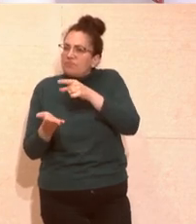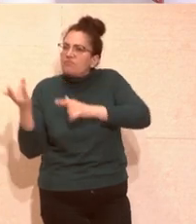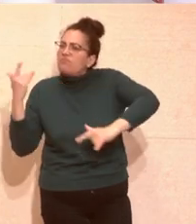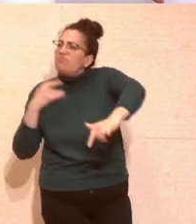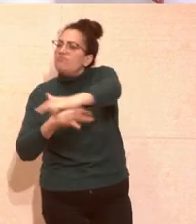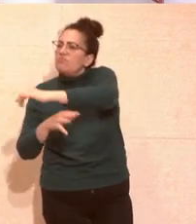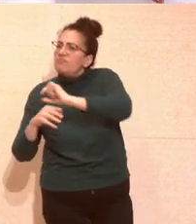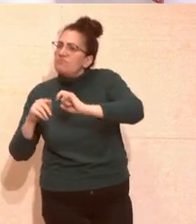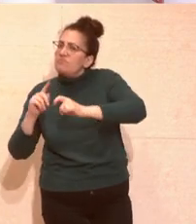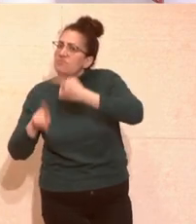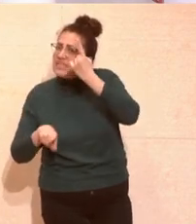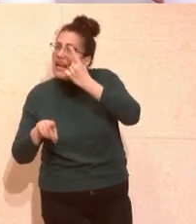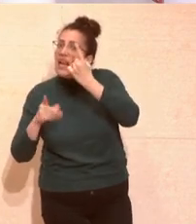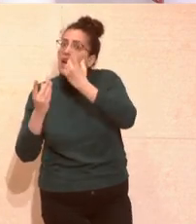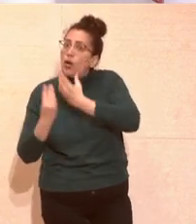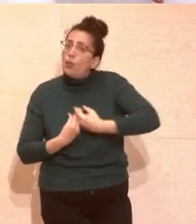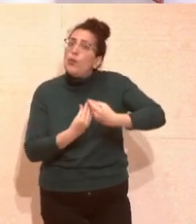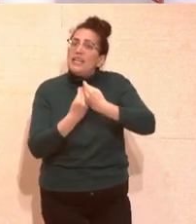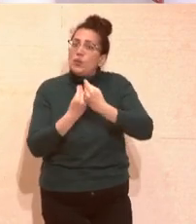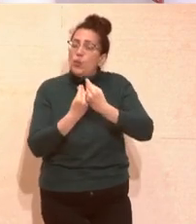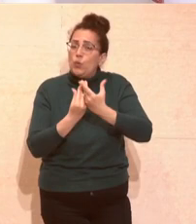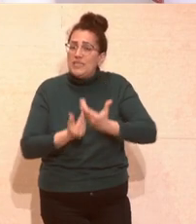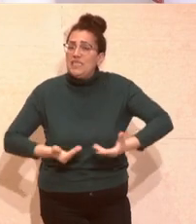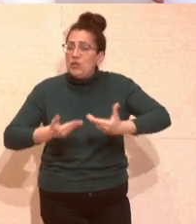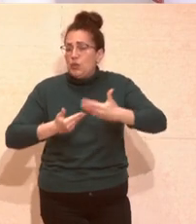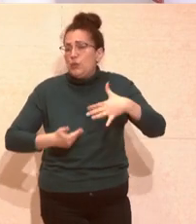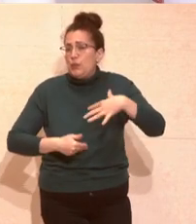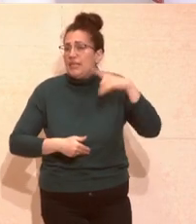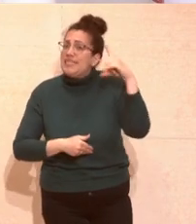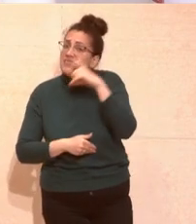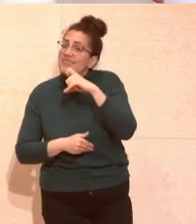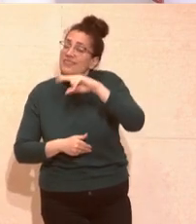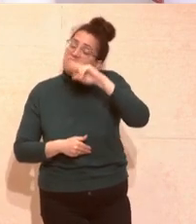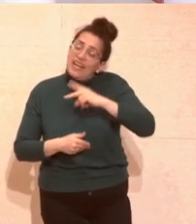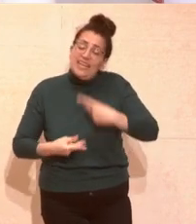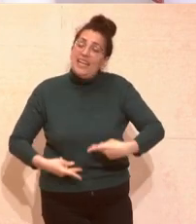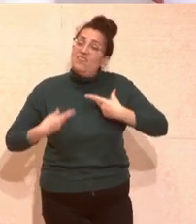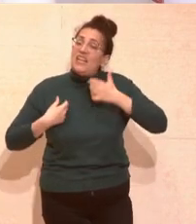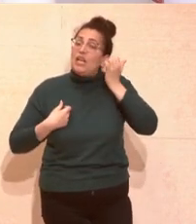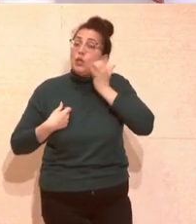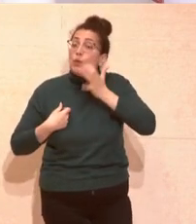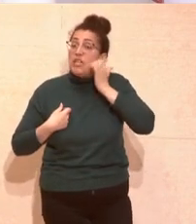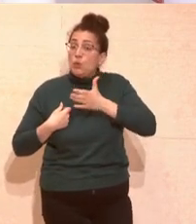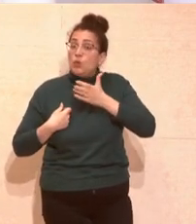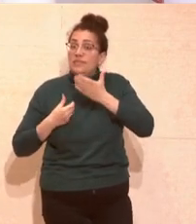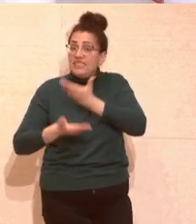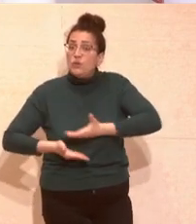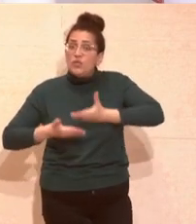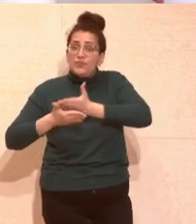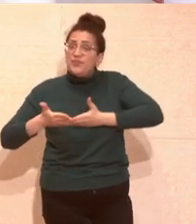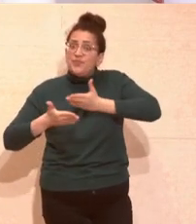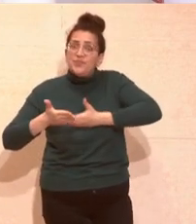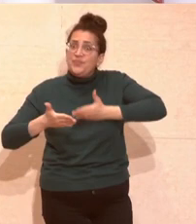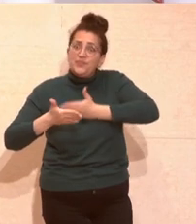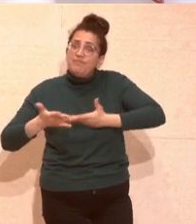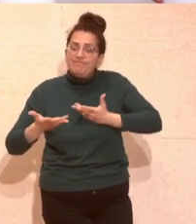d'une population défavorisée. Effectivement, les réalités de la vie quotidienne, de logement, ça joue énormément, donc ça on voit aussi dans